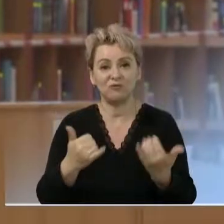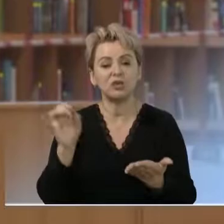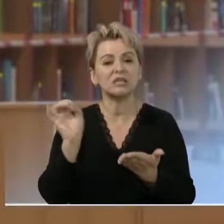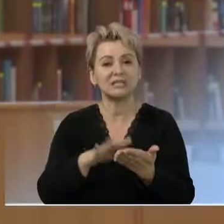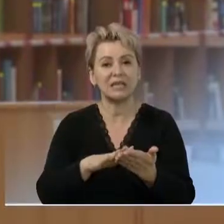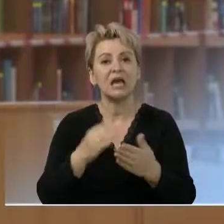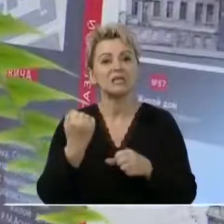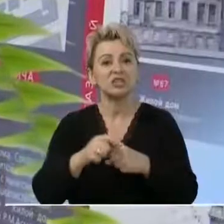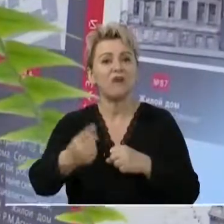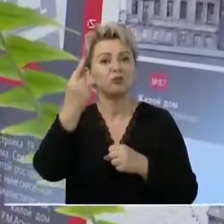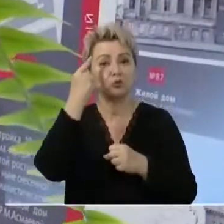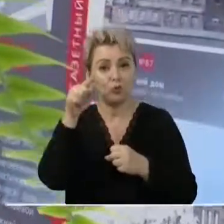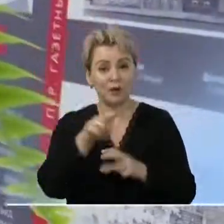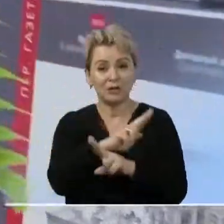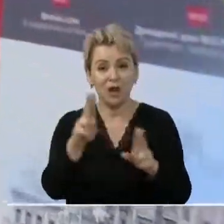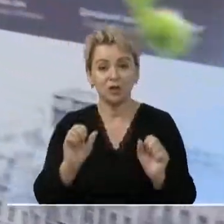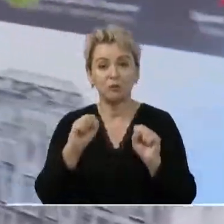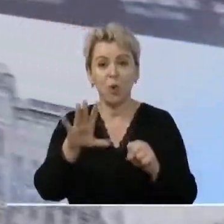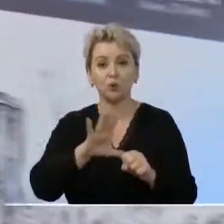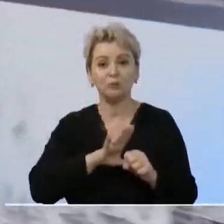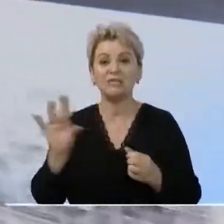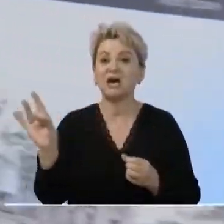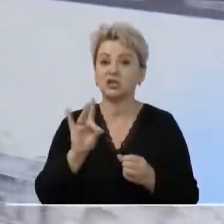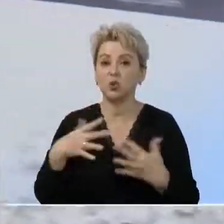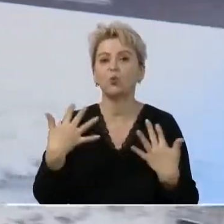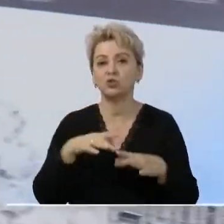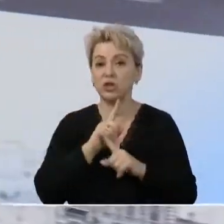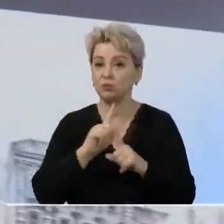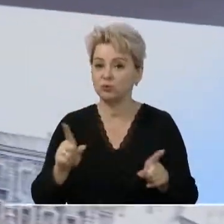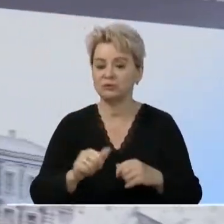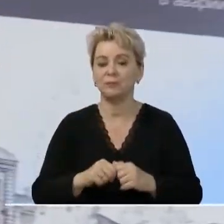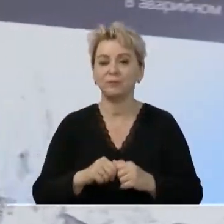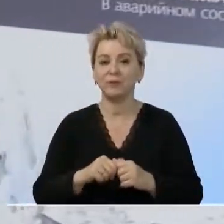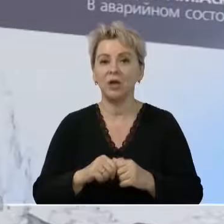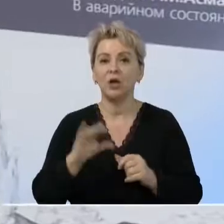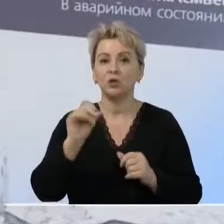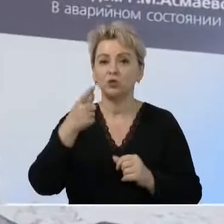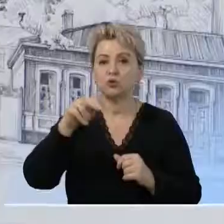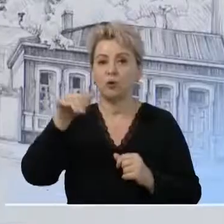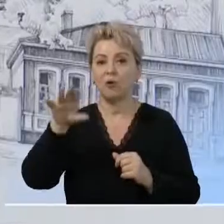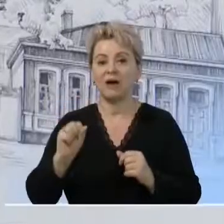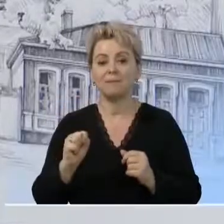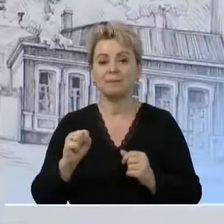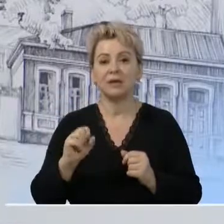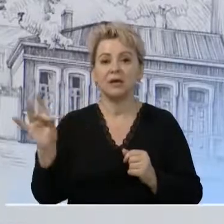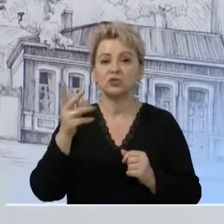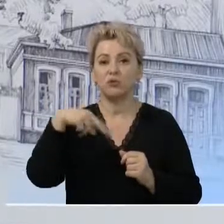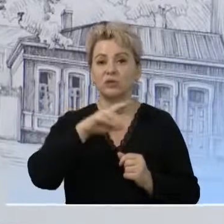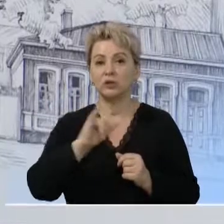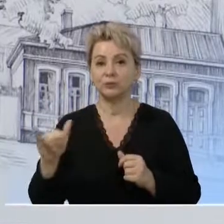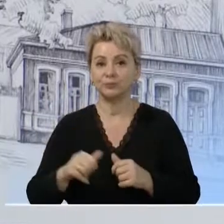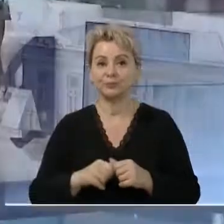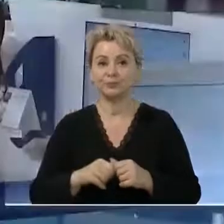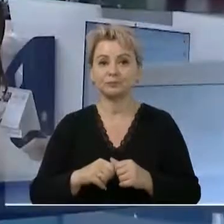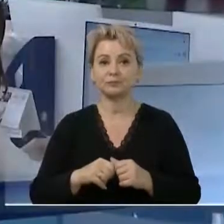центра заставят задуматься, каким мог бы быть Ростов, но уже никогда не будет. Юлия Сурикова, Владимир Трофимович,